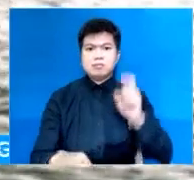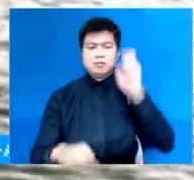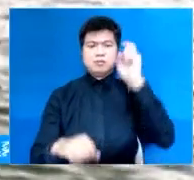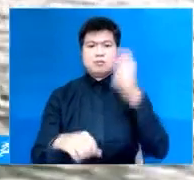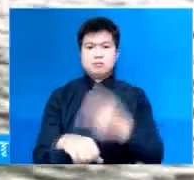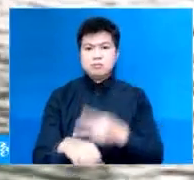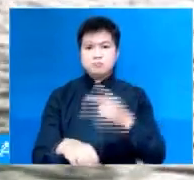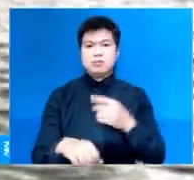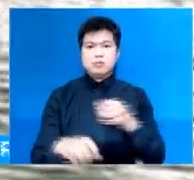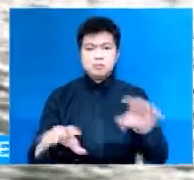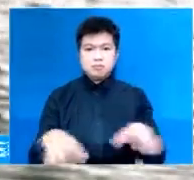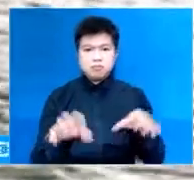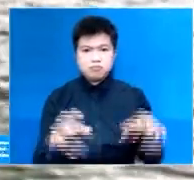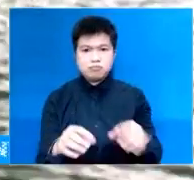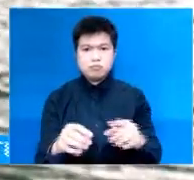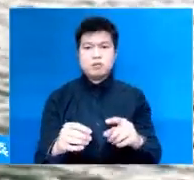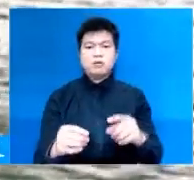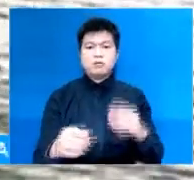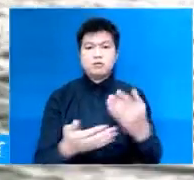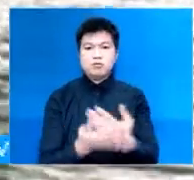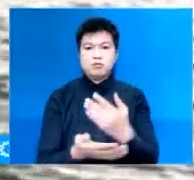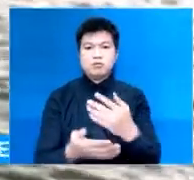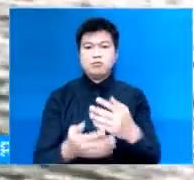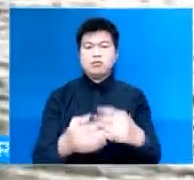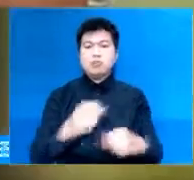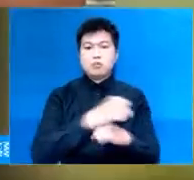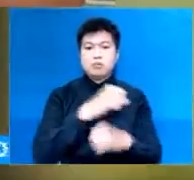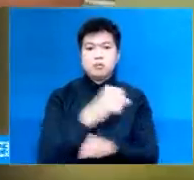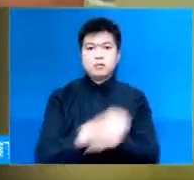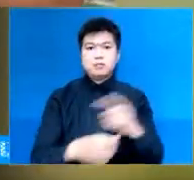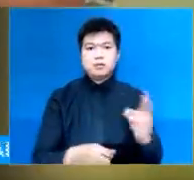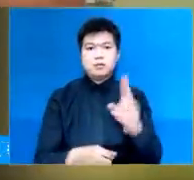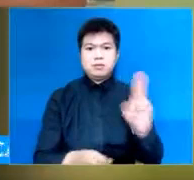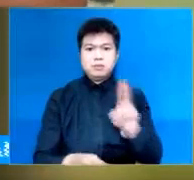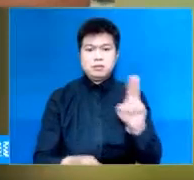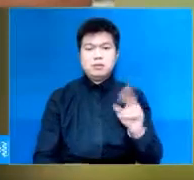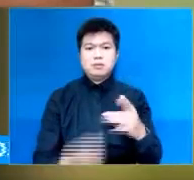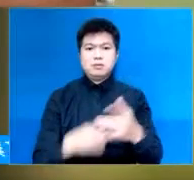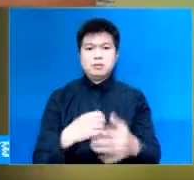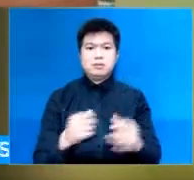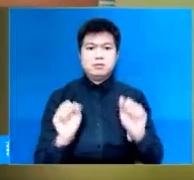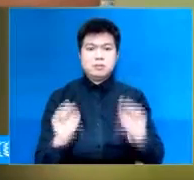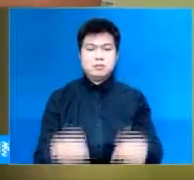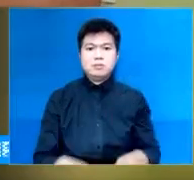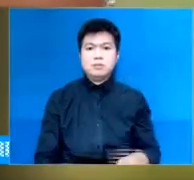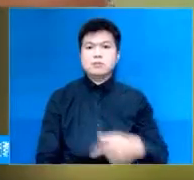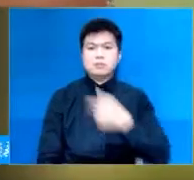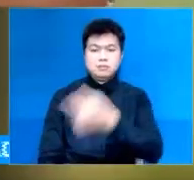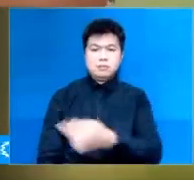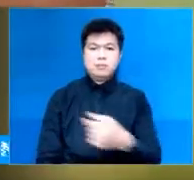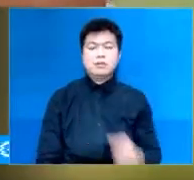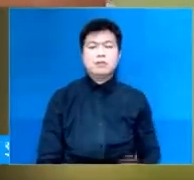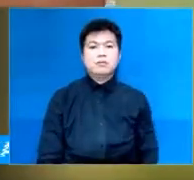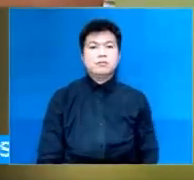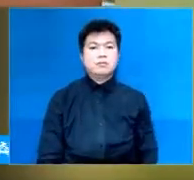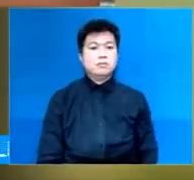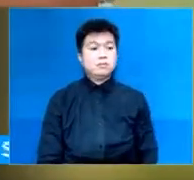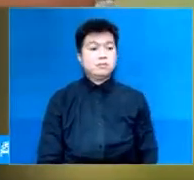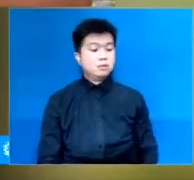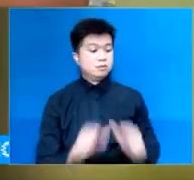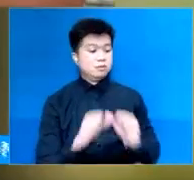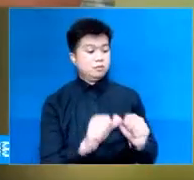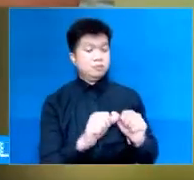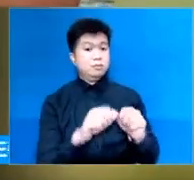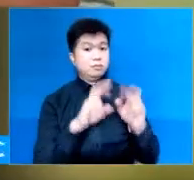upang magamit na sa lalong madaling panahon. Gretchen? Jem, habang ongoing pa yung investigation dito, no,